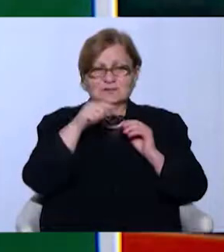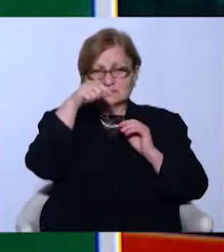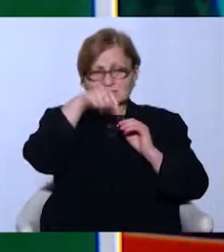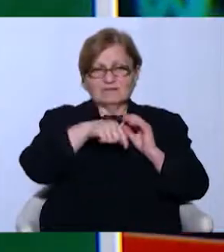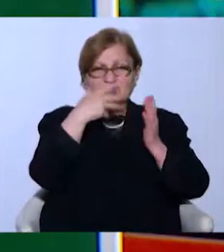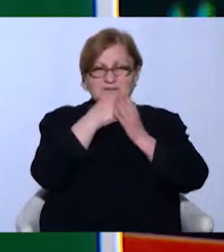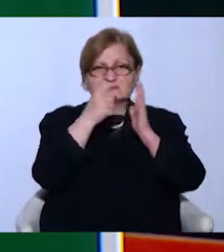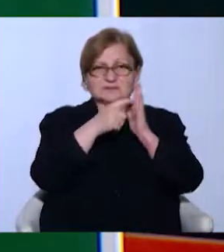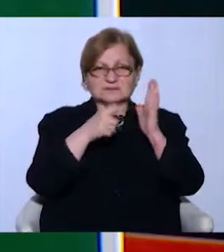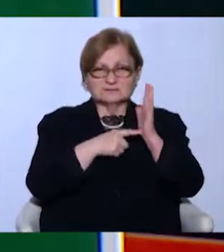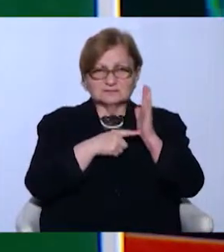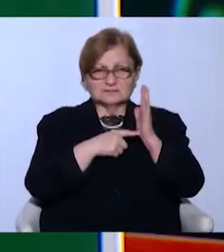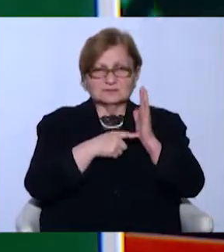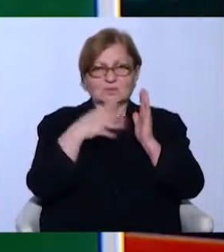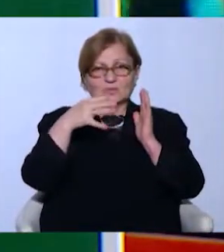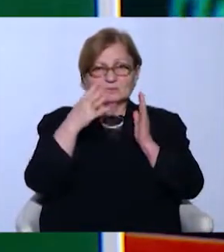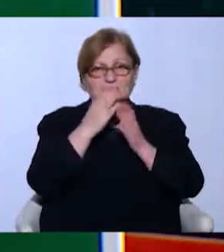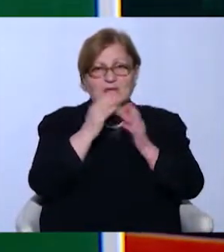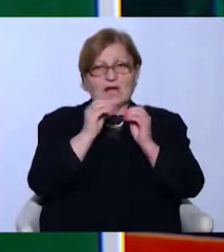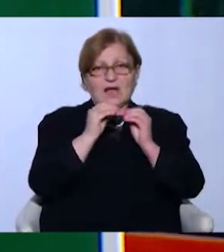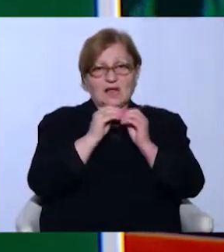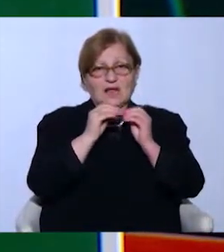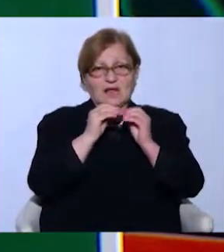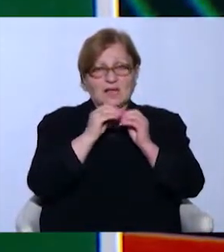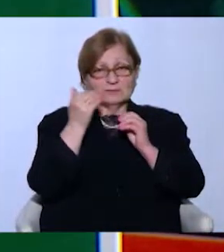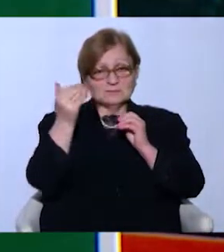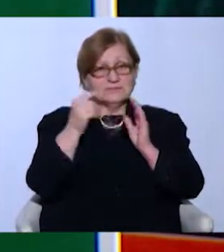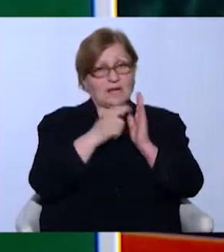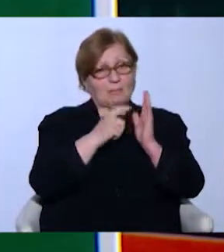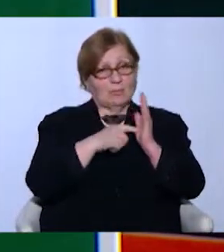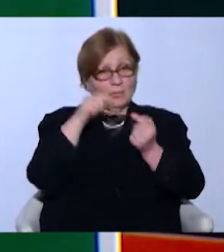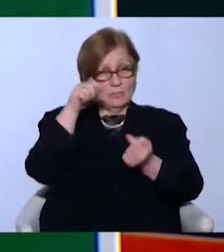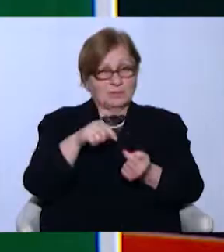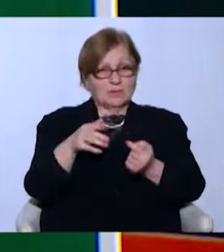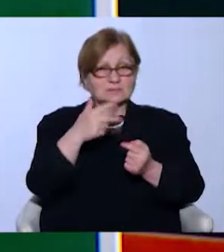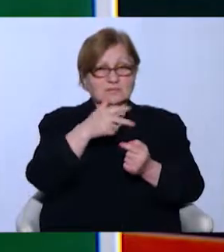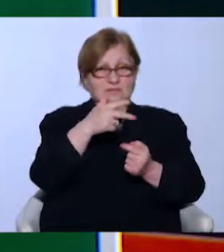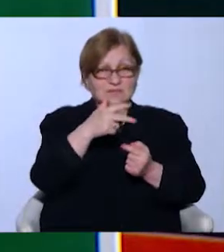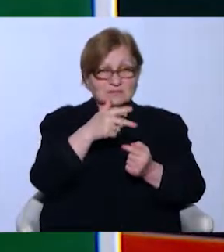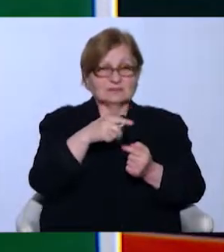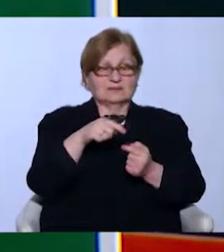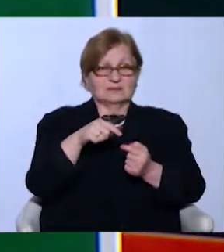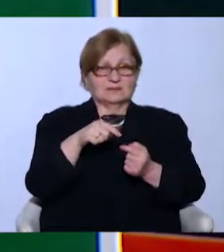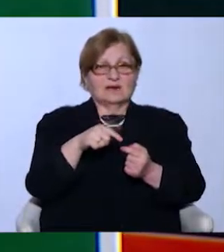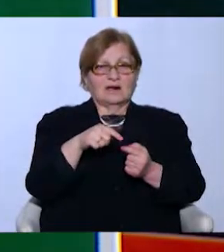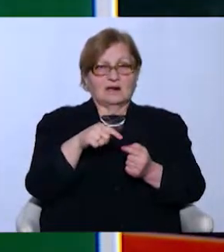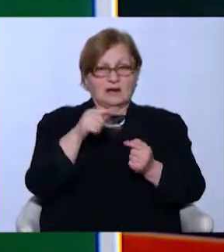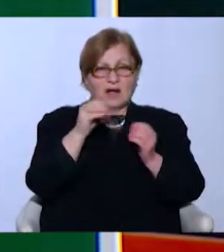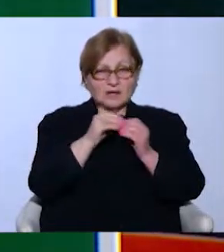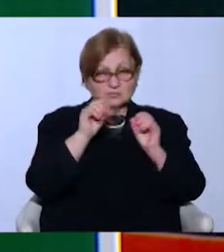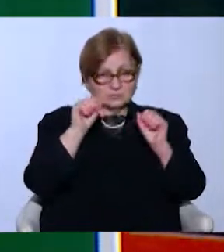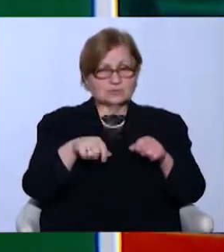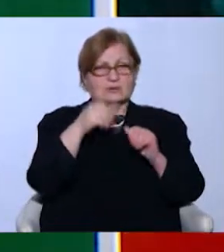გამყოფებიდან 40 არის 10-ის ჯერადი. ანუ 10 არის მისი გამყოფი. 30 არის 10-ის ჯერადი, ანუ 10 არის